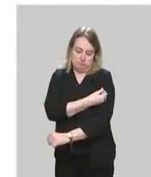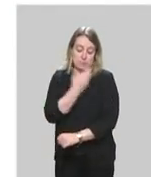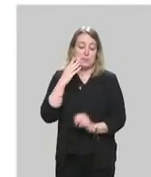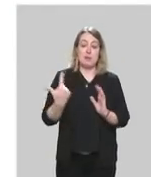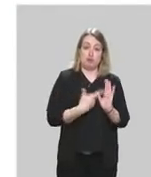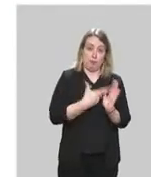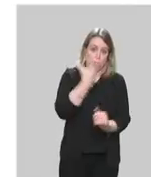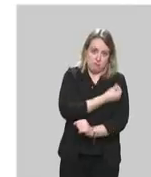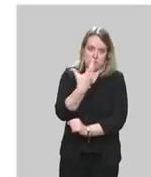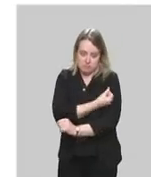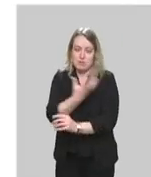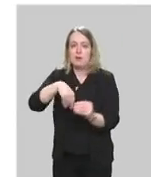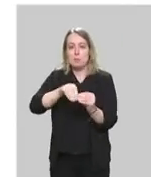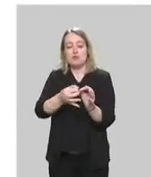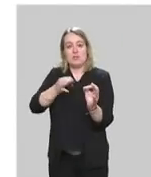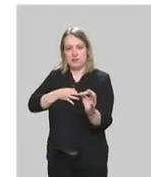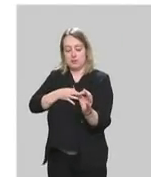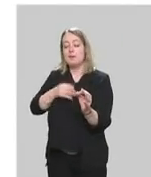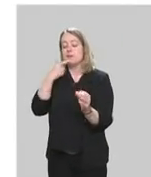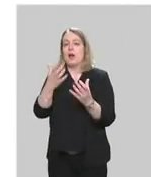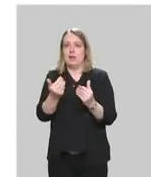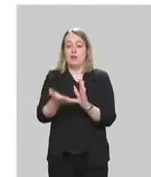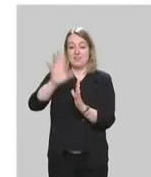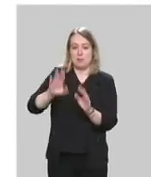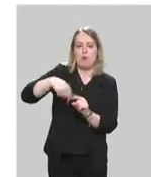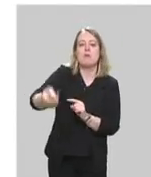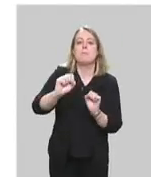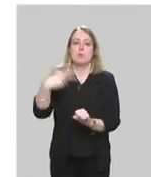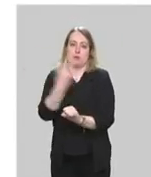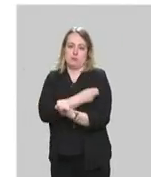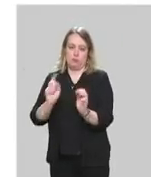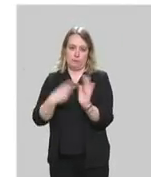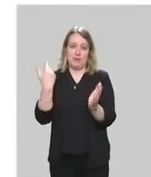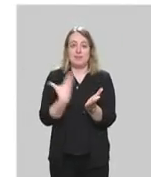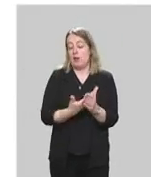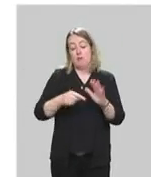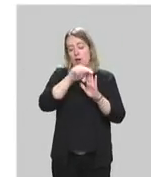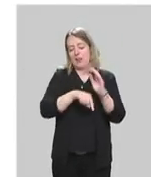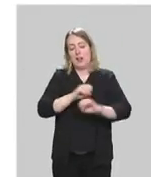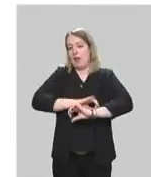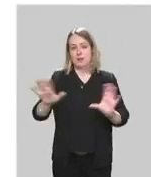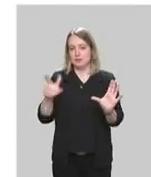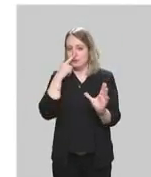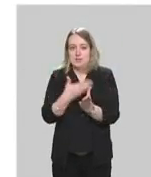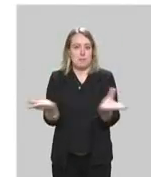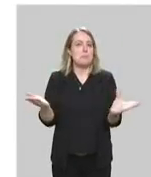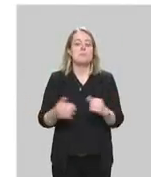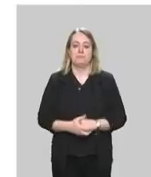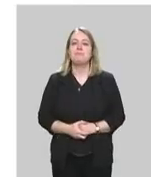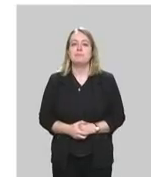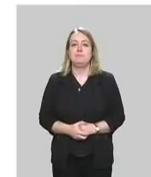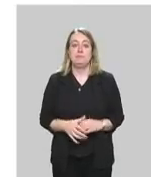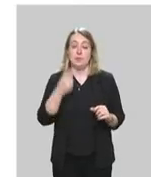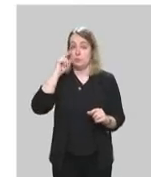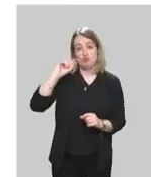et que vous avez eu malgré tout le Covid, dans 5 mois, vous pourrez bénéficier d'un rappel. C'est une règle qui est claire, qui est simple et qui s'applique